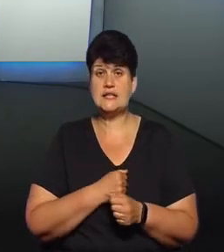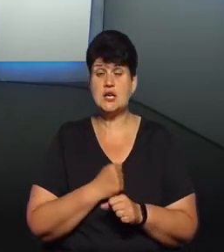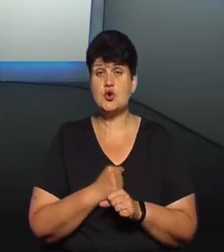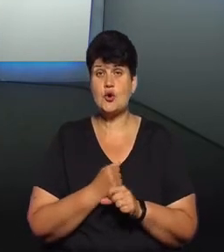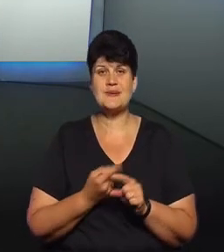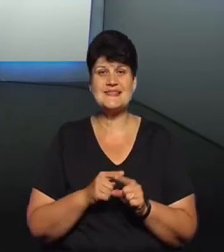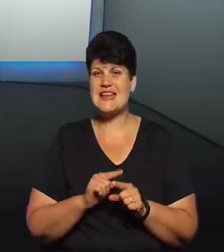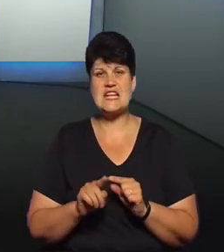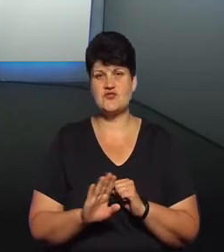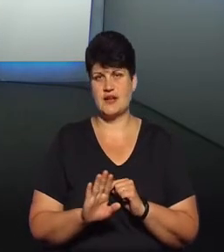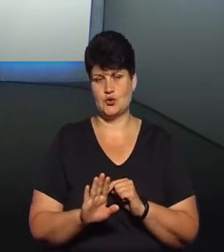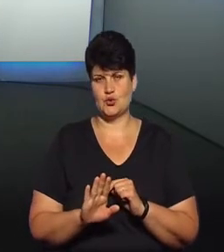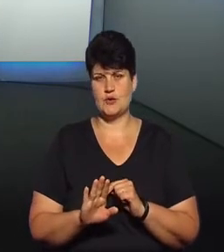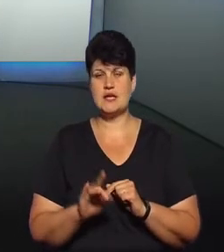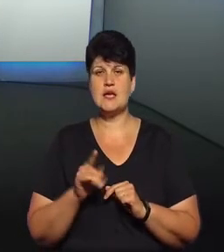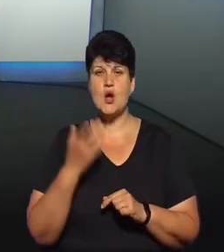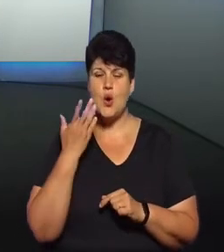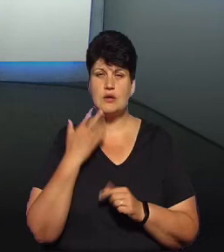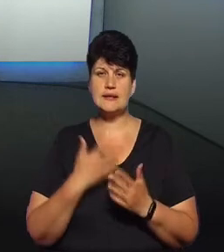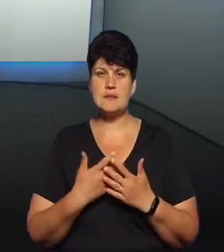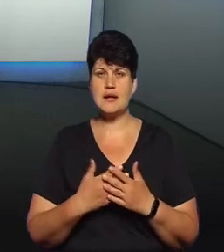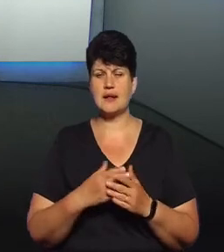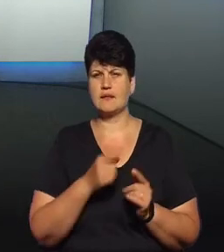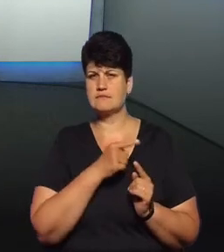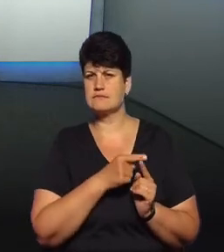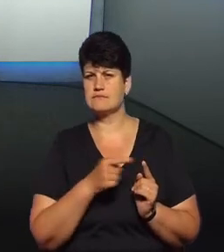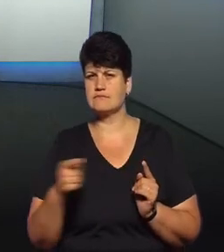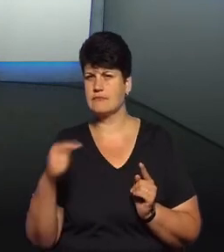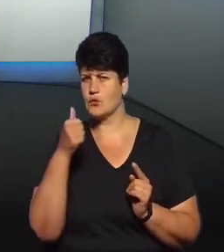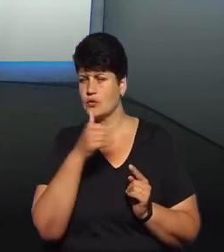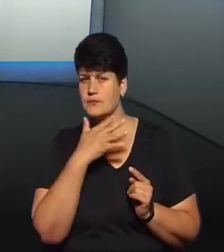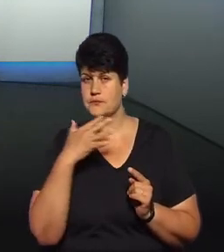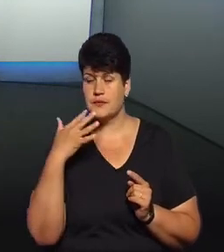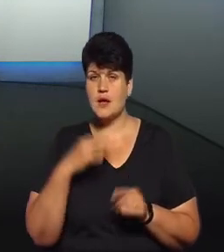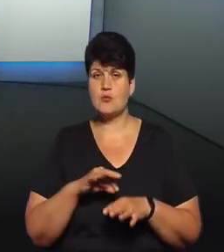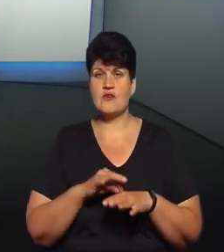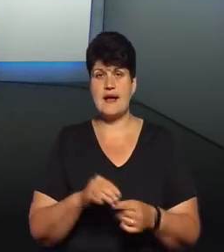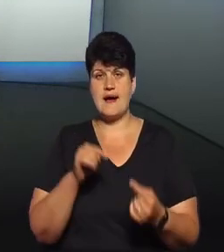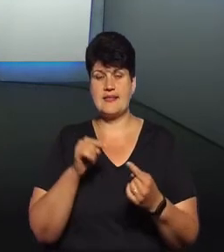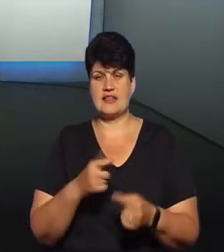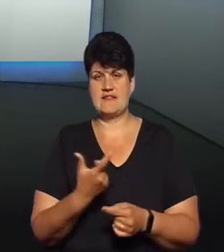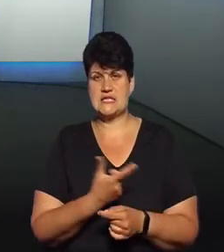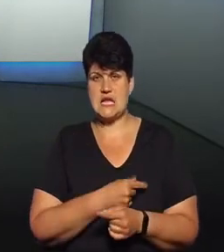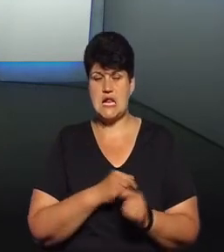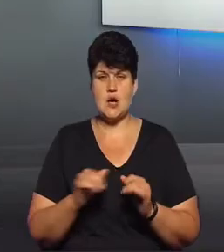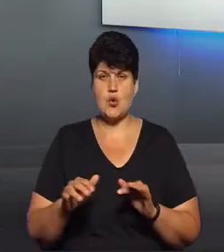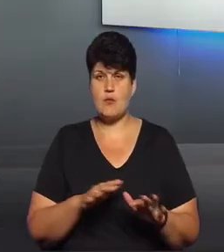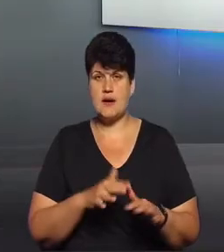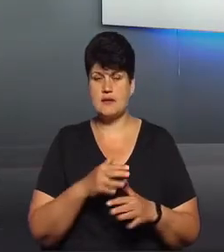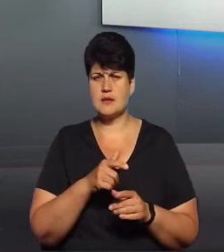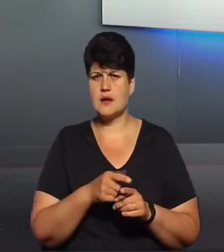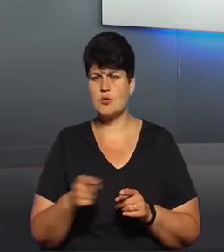коли, наприклад, на протязі років в країні проводить антивакцинальна кампанія, і на протязі багатьох років у людей